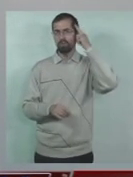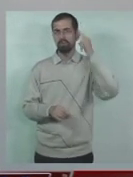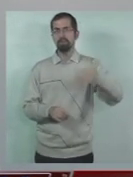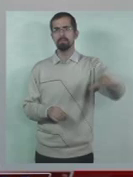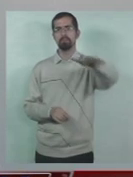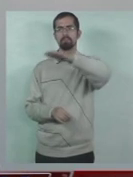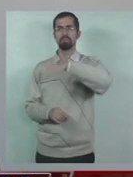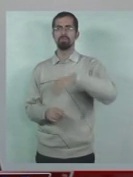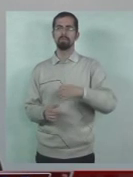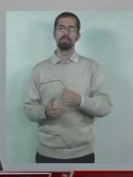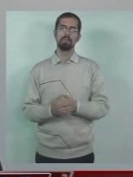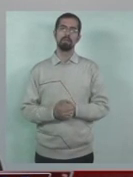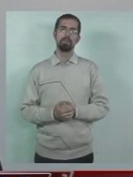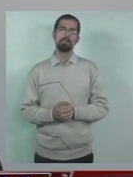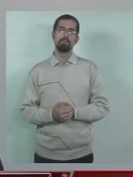obișnuit publicul,